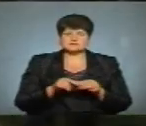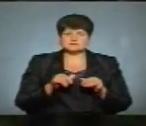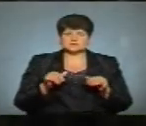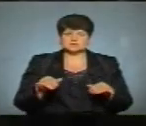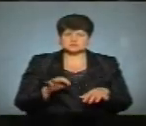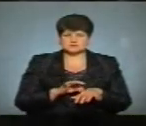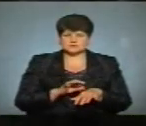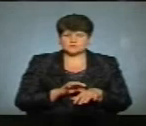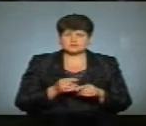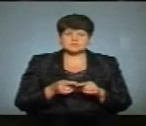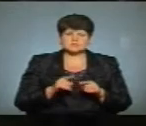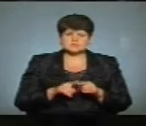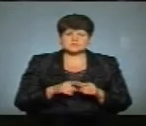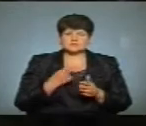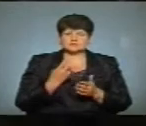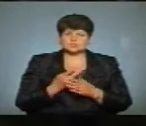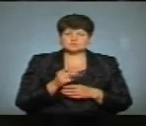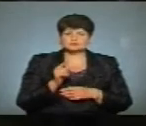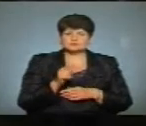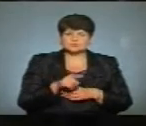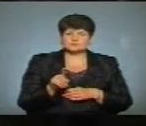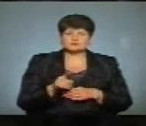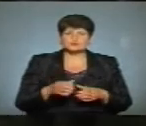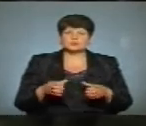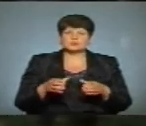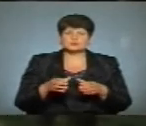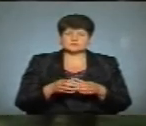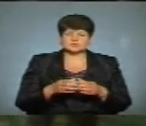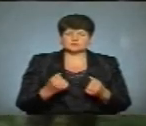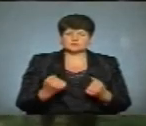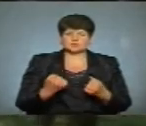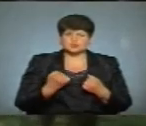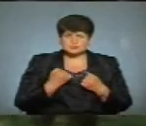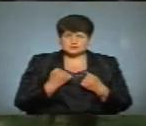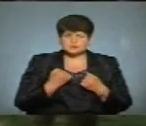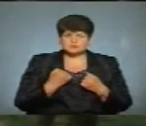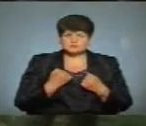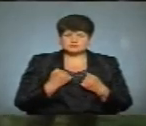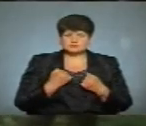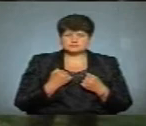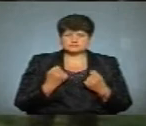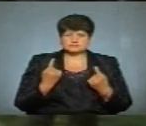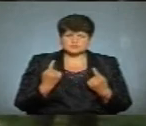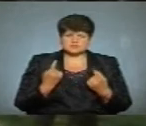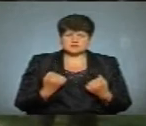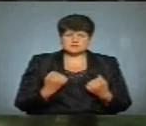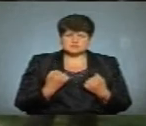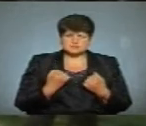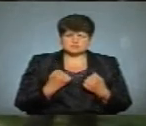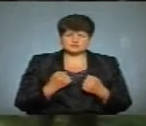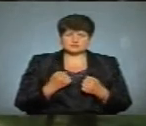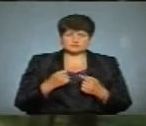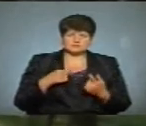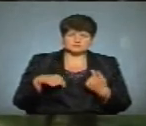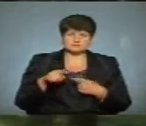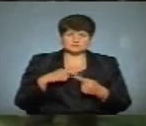захворюваності – це все-таки прояв того, що колективного імунітету як такого, достатнього для захисту від